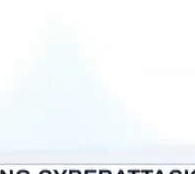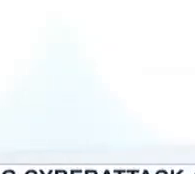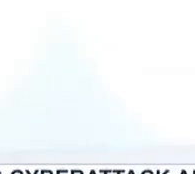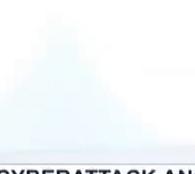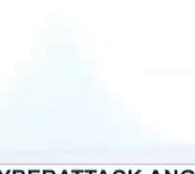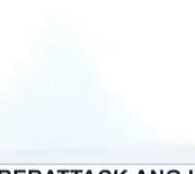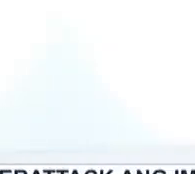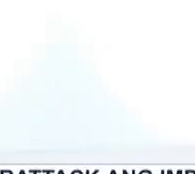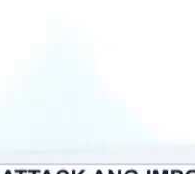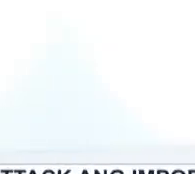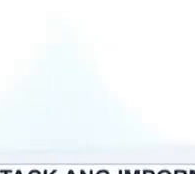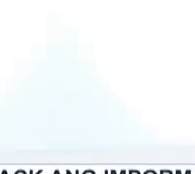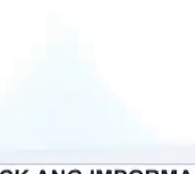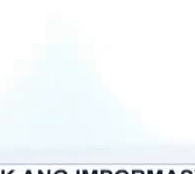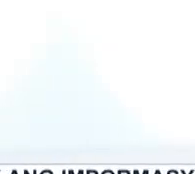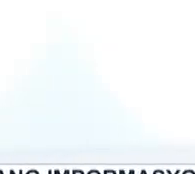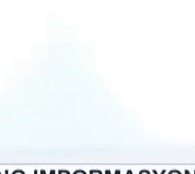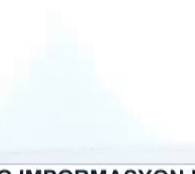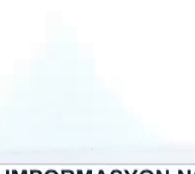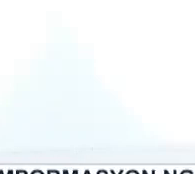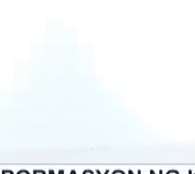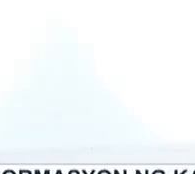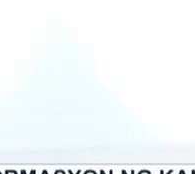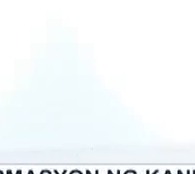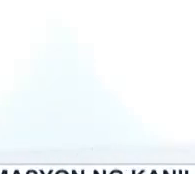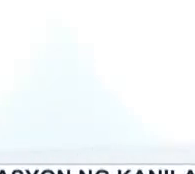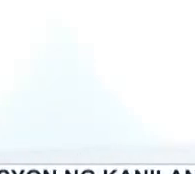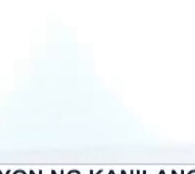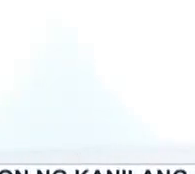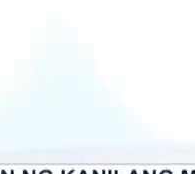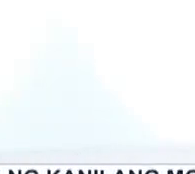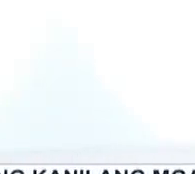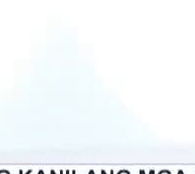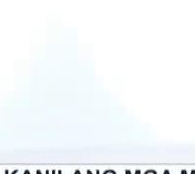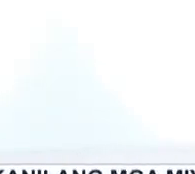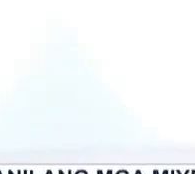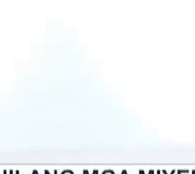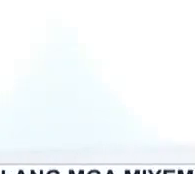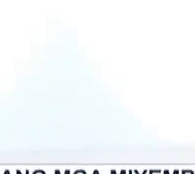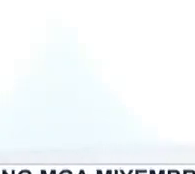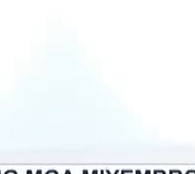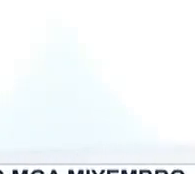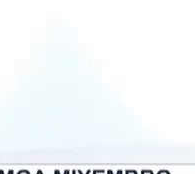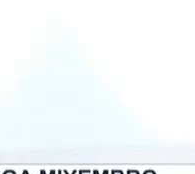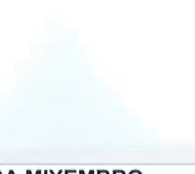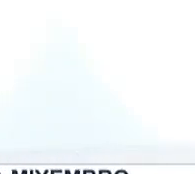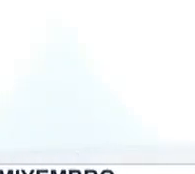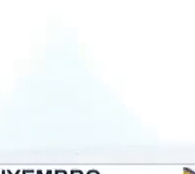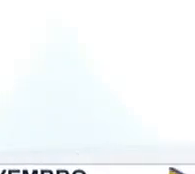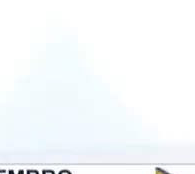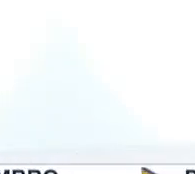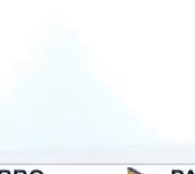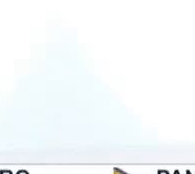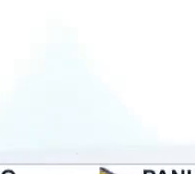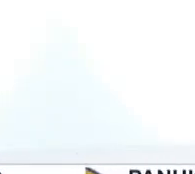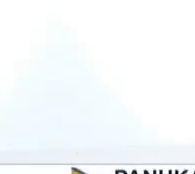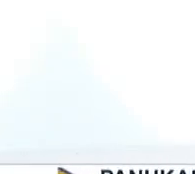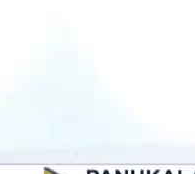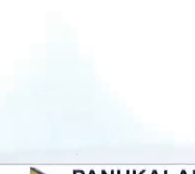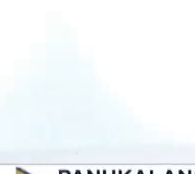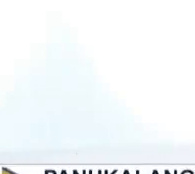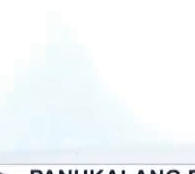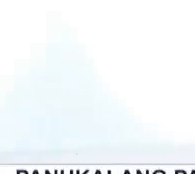likhang habi. At para bigyan po tayo ng detalye tungkol dito, makakausap po natin ang presidente ng HABI, the Philippine Textile Council, na si Ms.